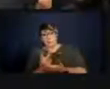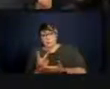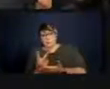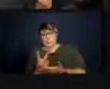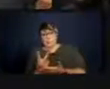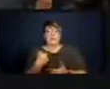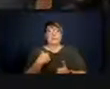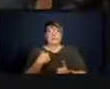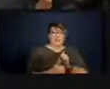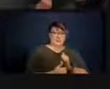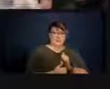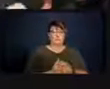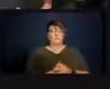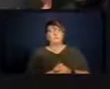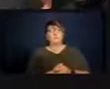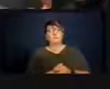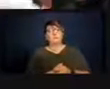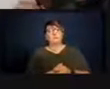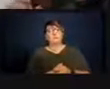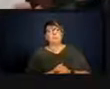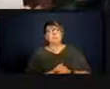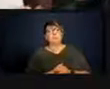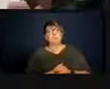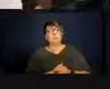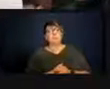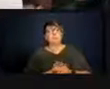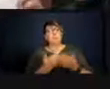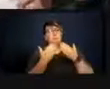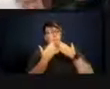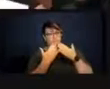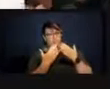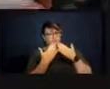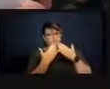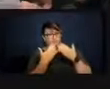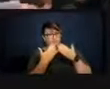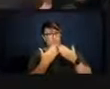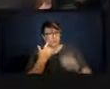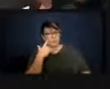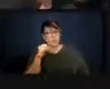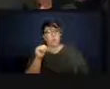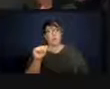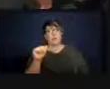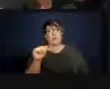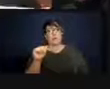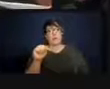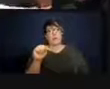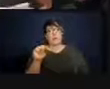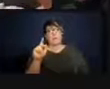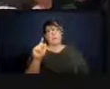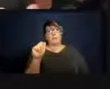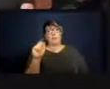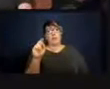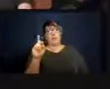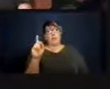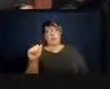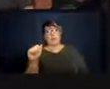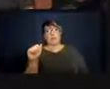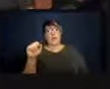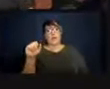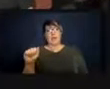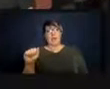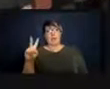بالمصادقة، شهرين وأسبوعين منذ أن قمنا بالمصادقة. وأود أن أشكر جمال